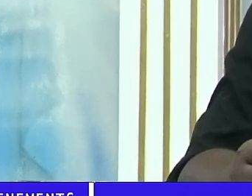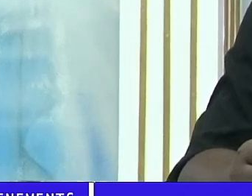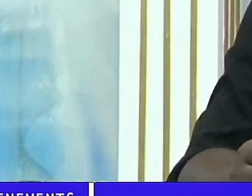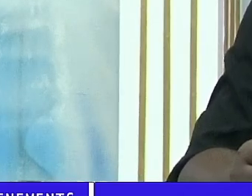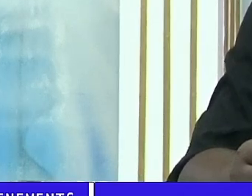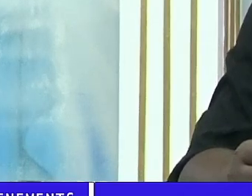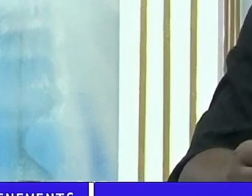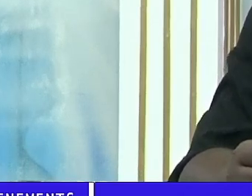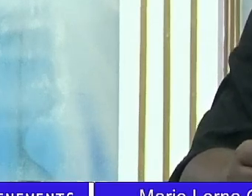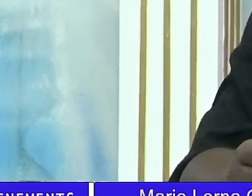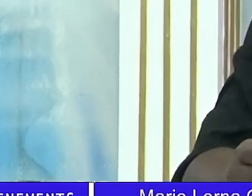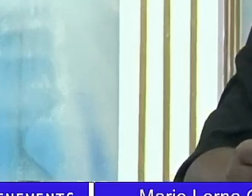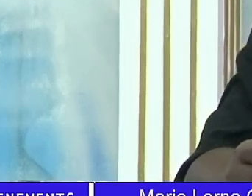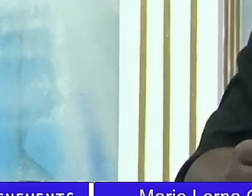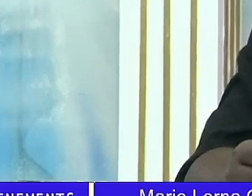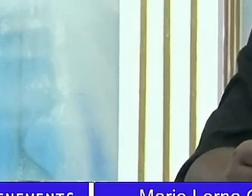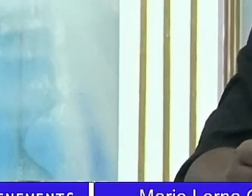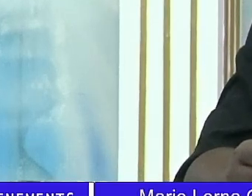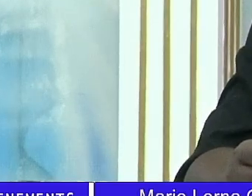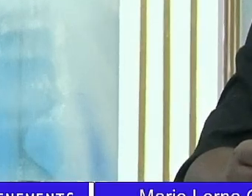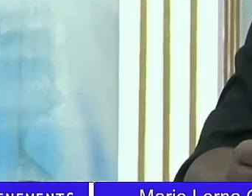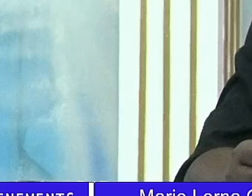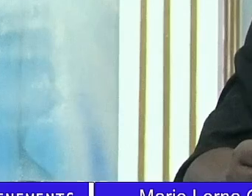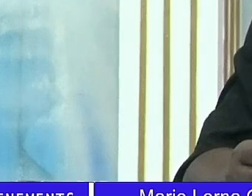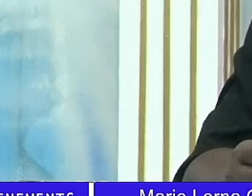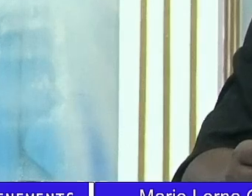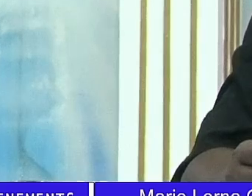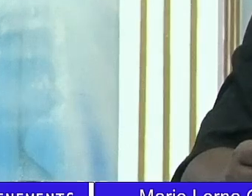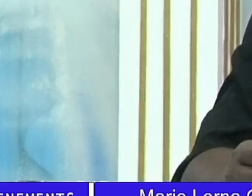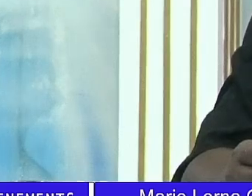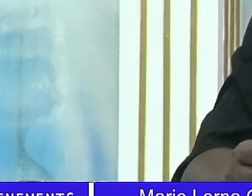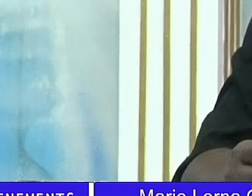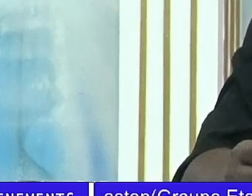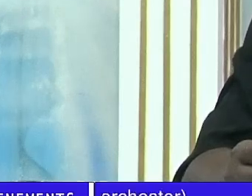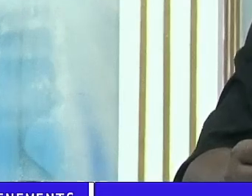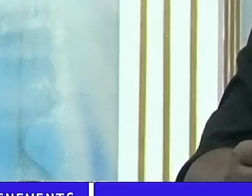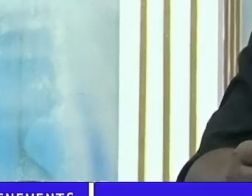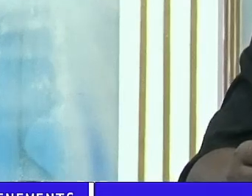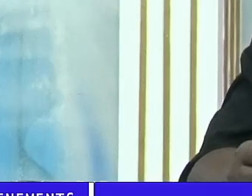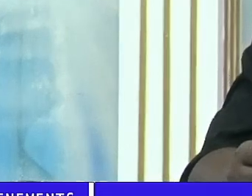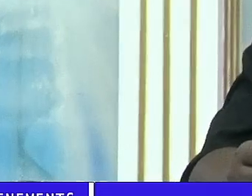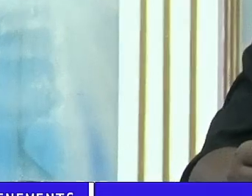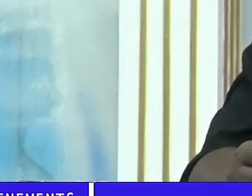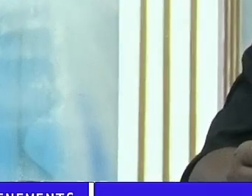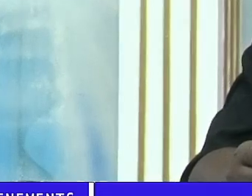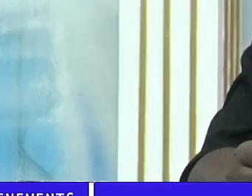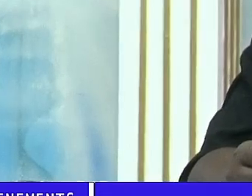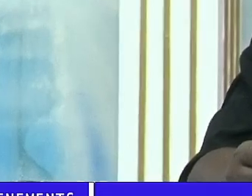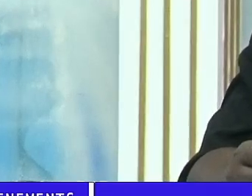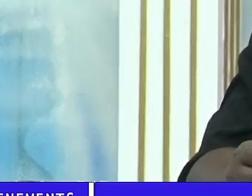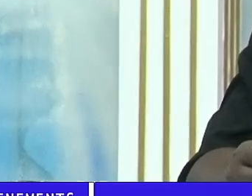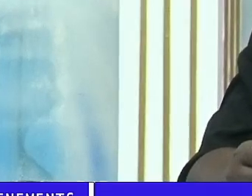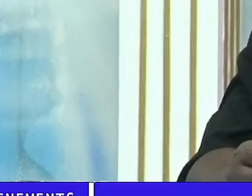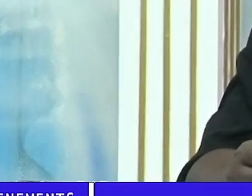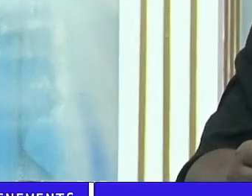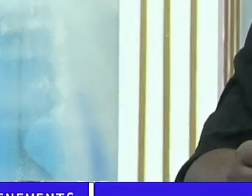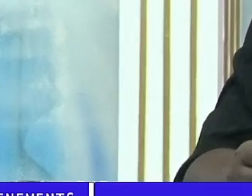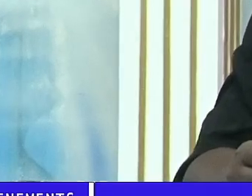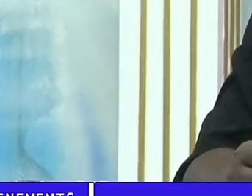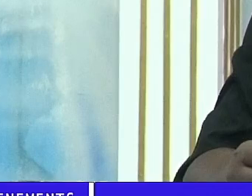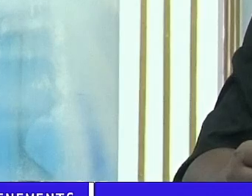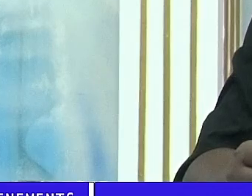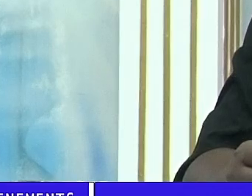Saint-Michel-Archange, Marie-Jacqueline Bellamport-Dovani, Marie-Jocolo et famille, Marie-Josée Thomas, action de grâce à